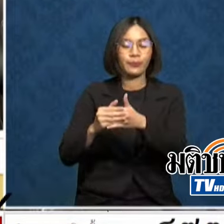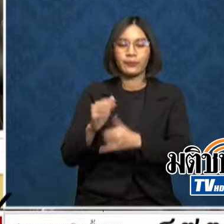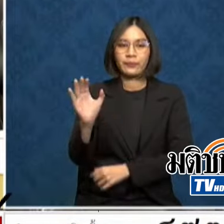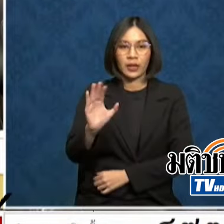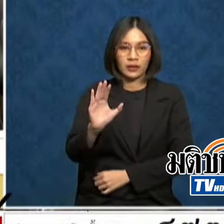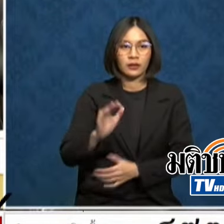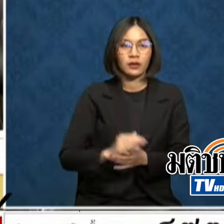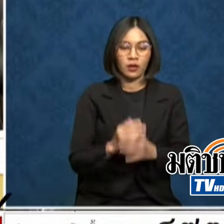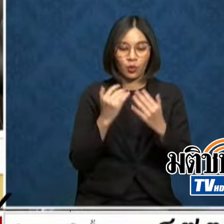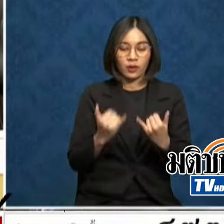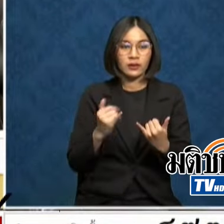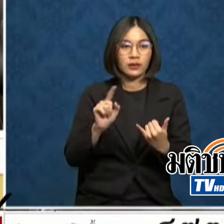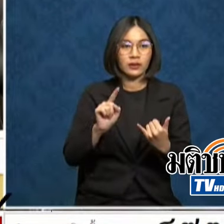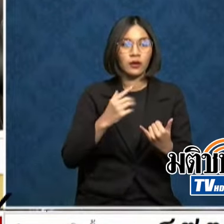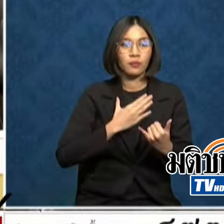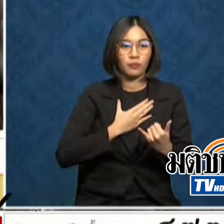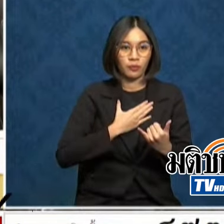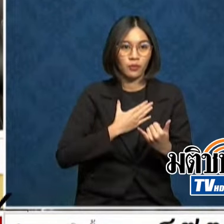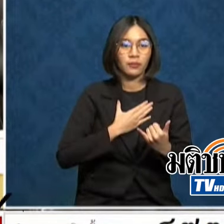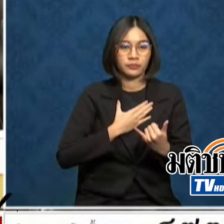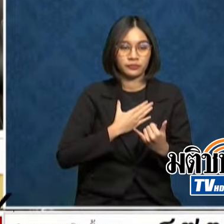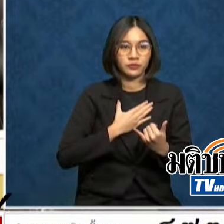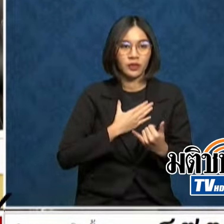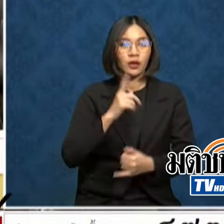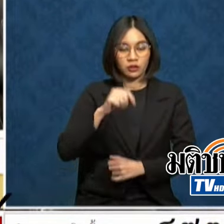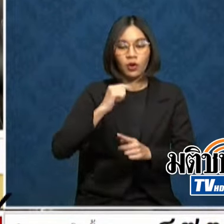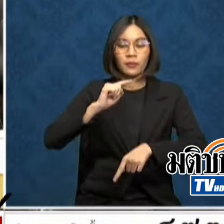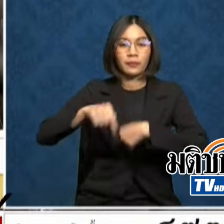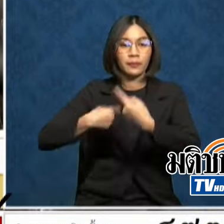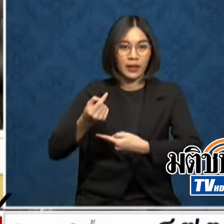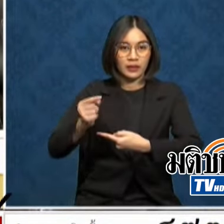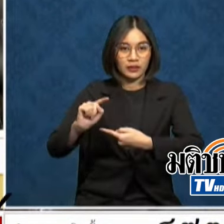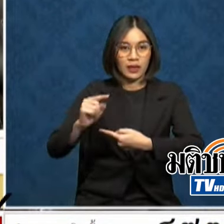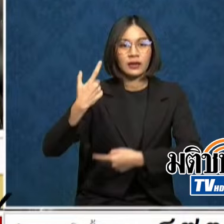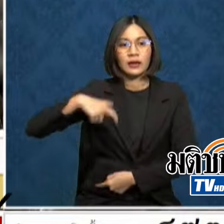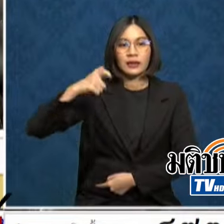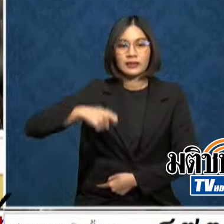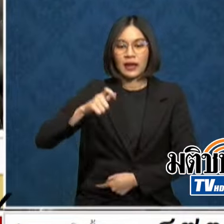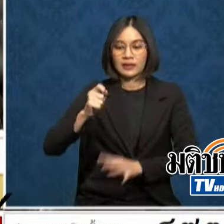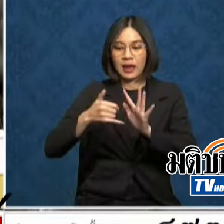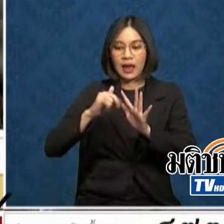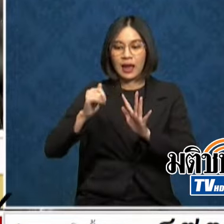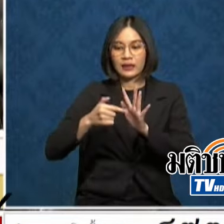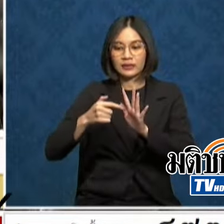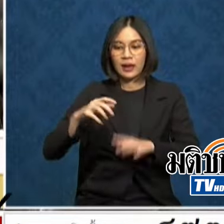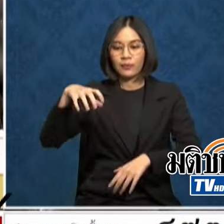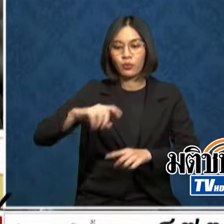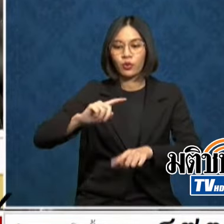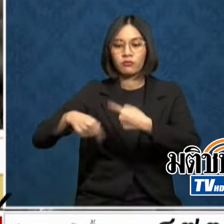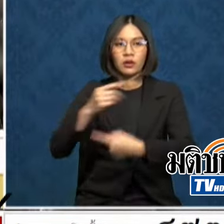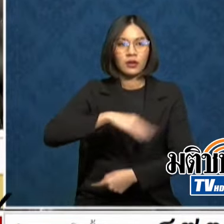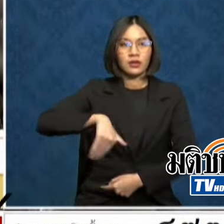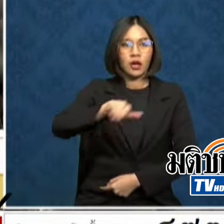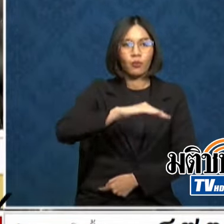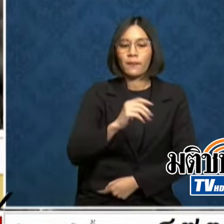าดวันนี้ผมความเป็นจริงต้องไปที่ศาลอาญาซึ่งทุกคนไม่ควรไปนะครับไม่จําเป็น